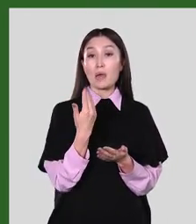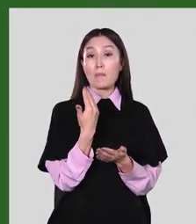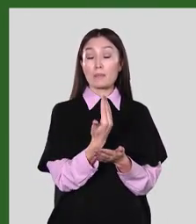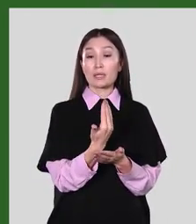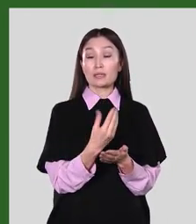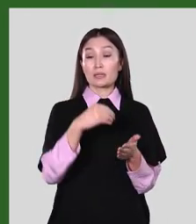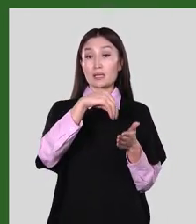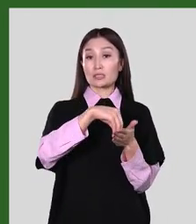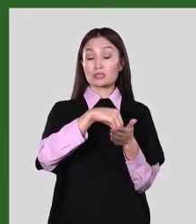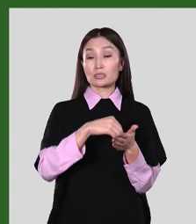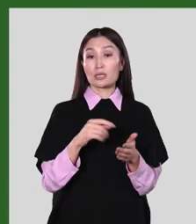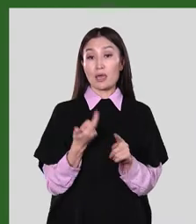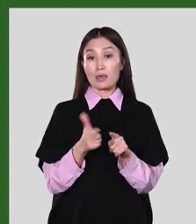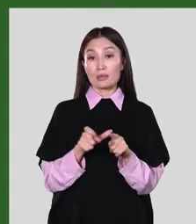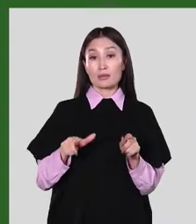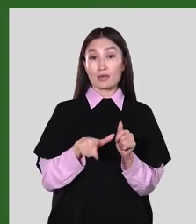реки